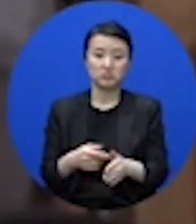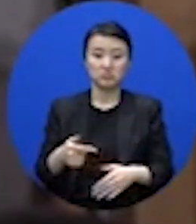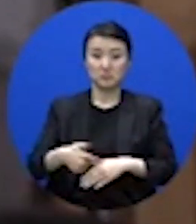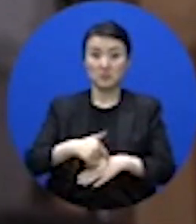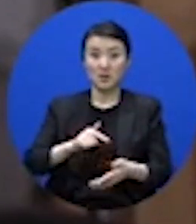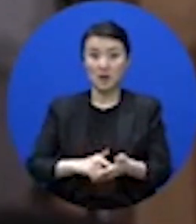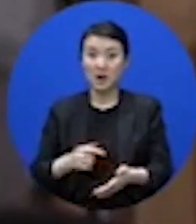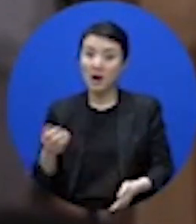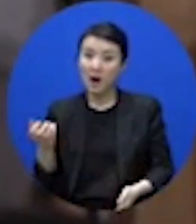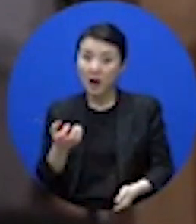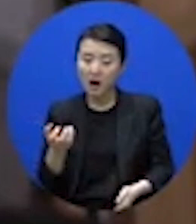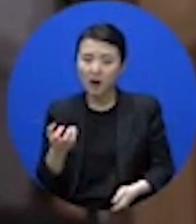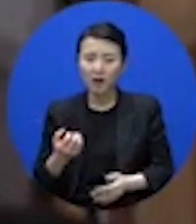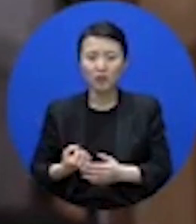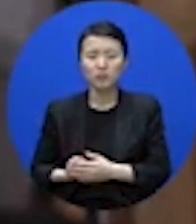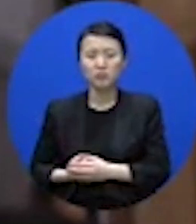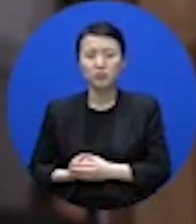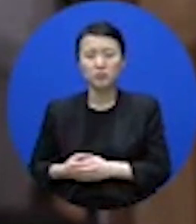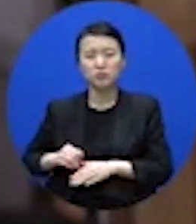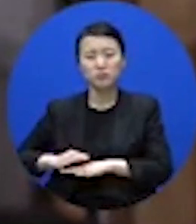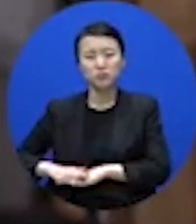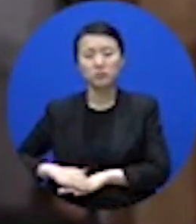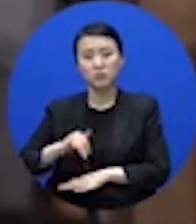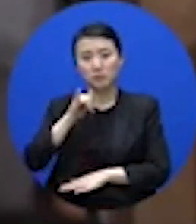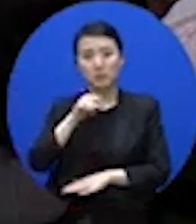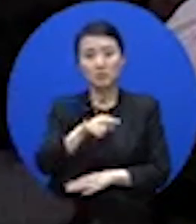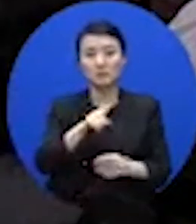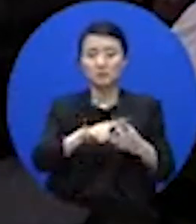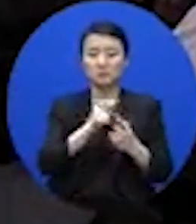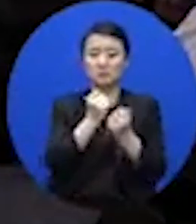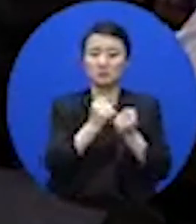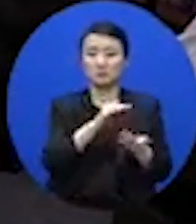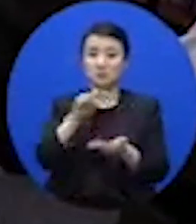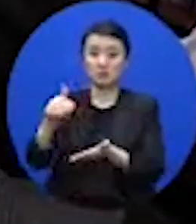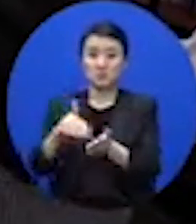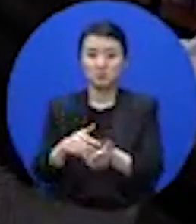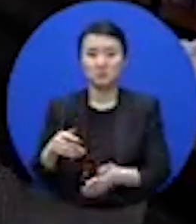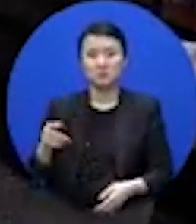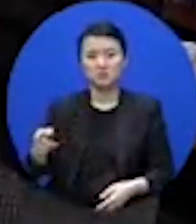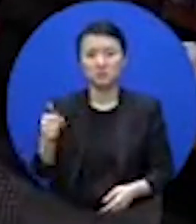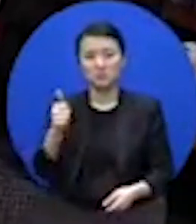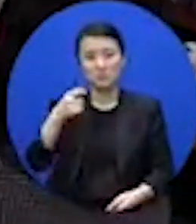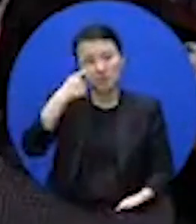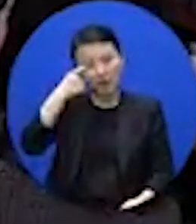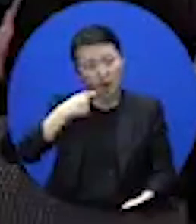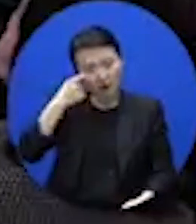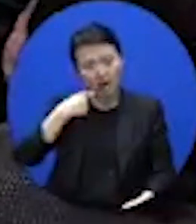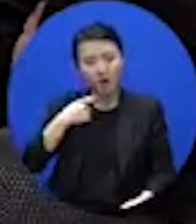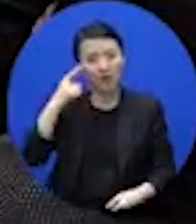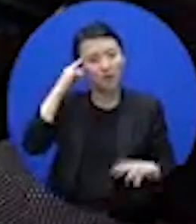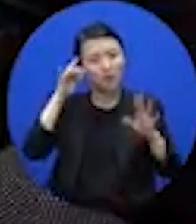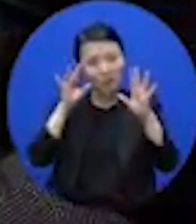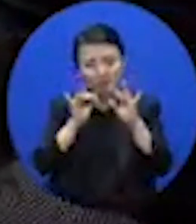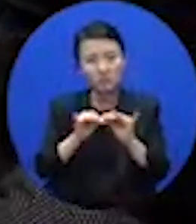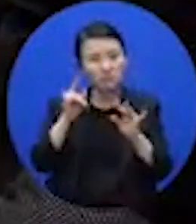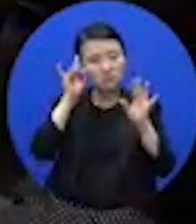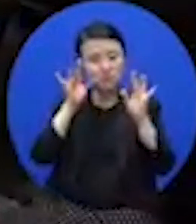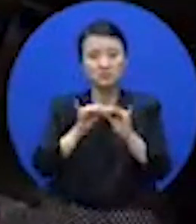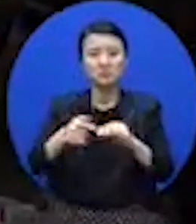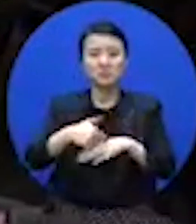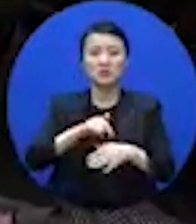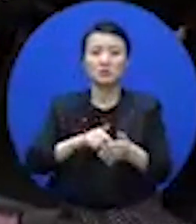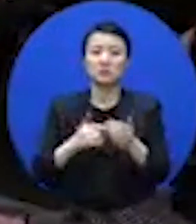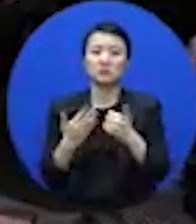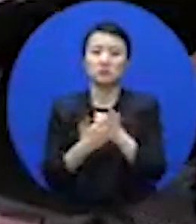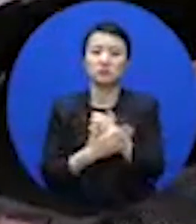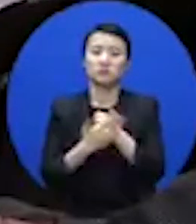아픔들이 있었는데 이 그림을 설명 수업 시간에 설명해 줬는데 하염없이 울더라고요. 너무 공감이 가고 너무 위로가